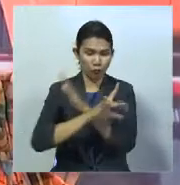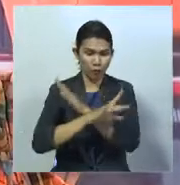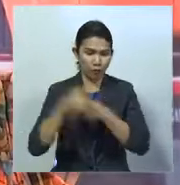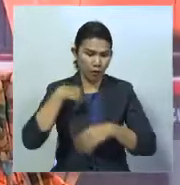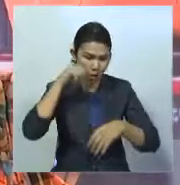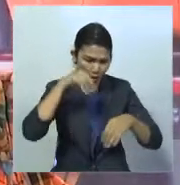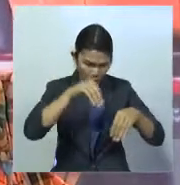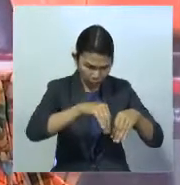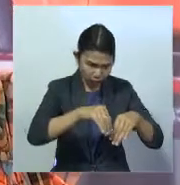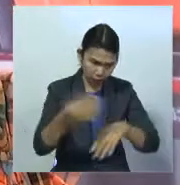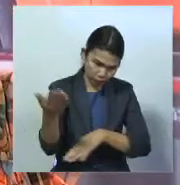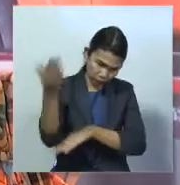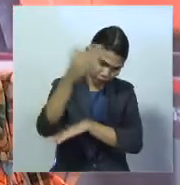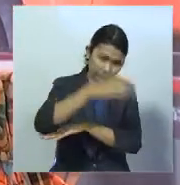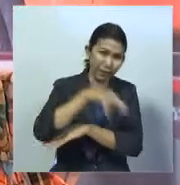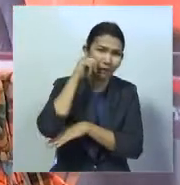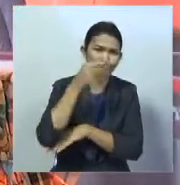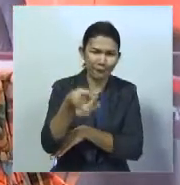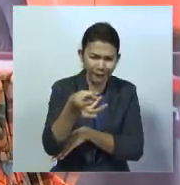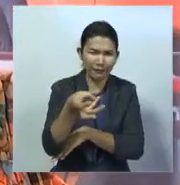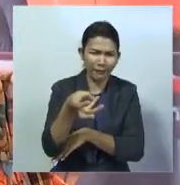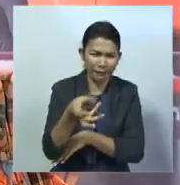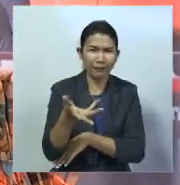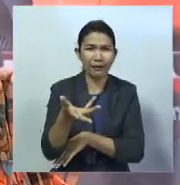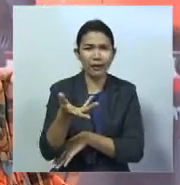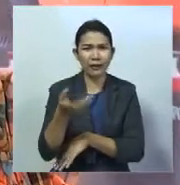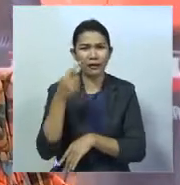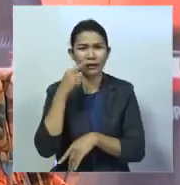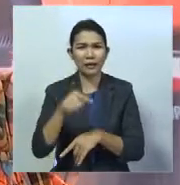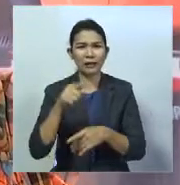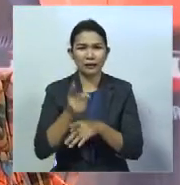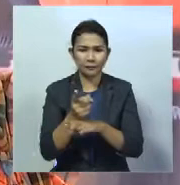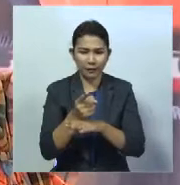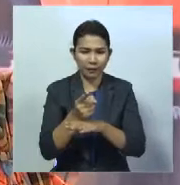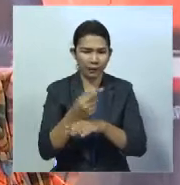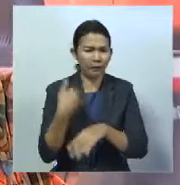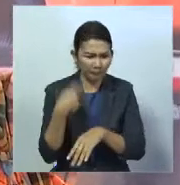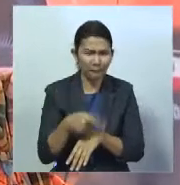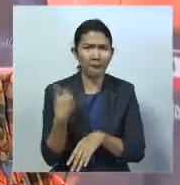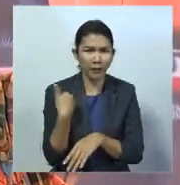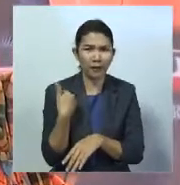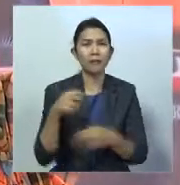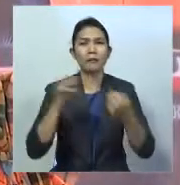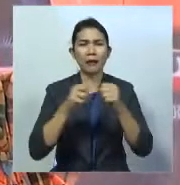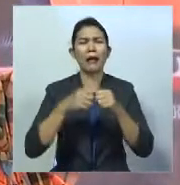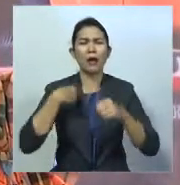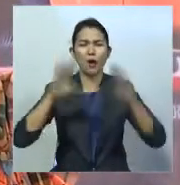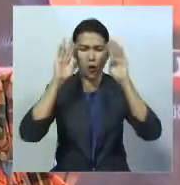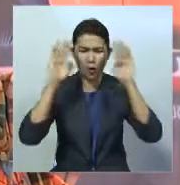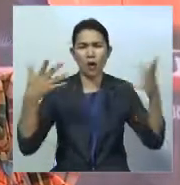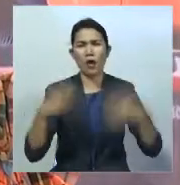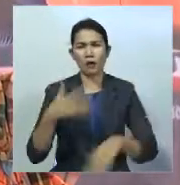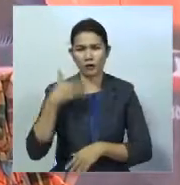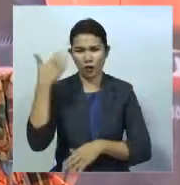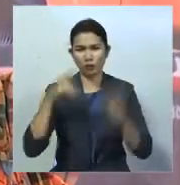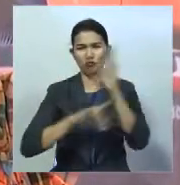ในกระเช้าเย็นได้มาอ่างเดียวอะลมปลื้ดปลื้ดแล้วก็มิเตอร์ก็ขึ้นใช่ไหมผมเจอปัญหานี้มาหมดแล้วอะแต่ก่อนเนี่ยอยู่